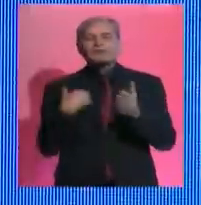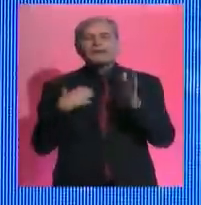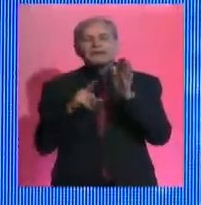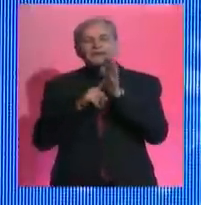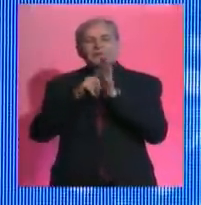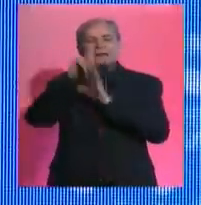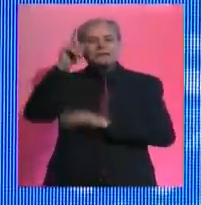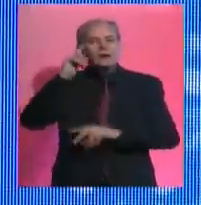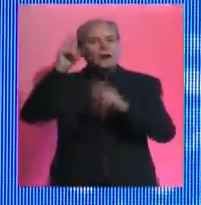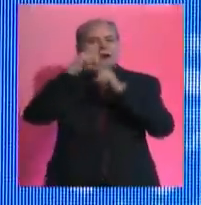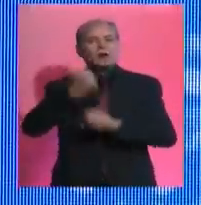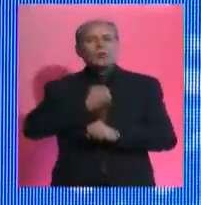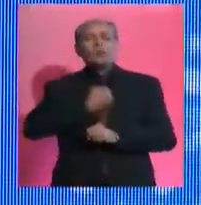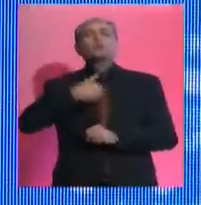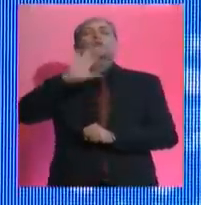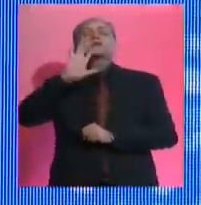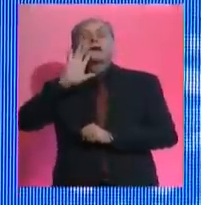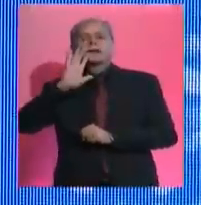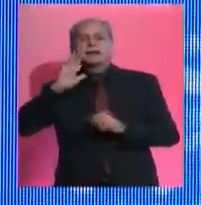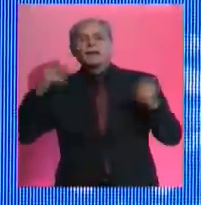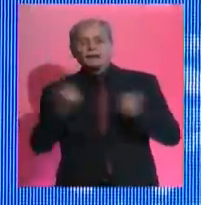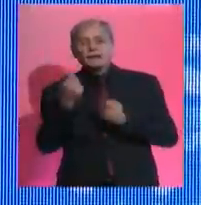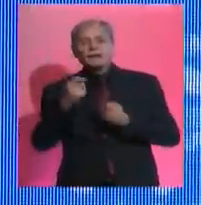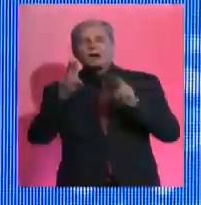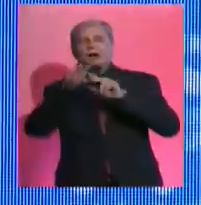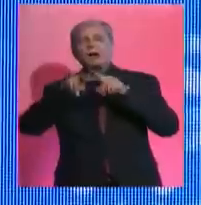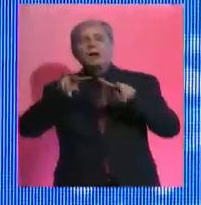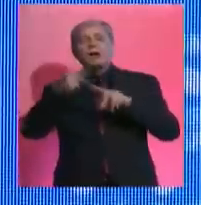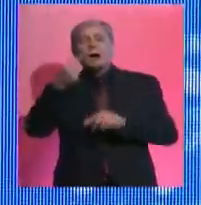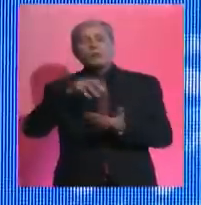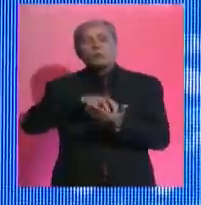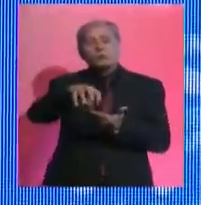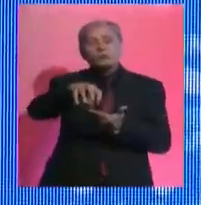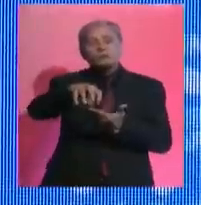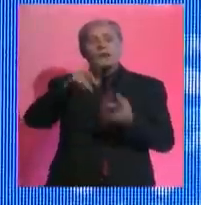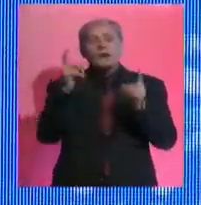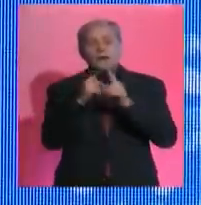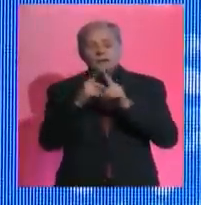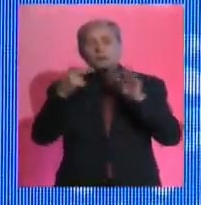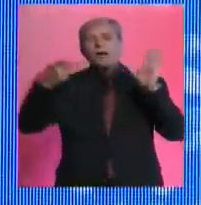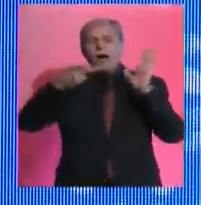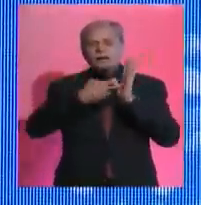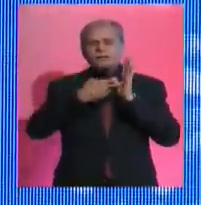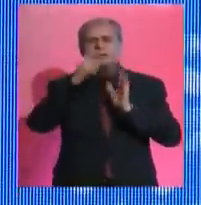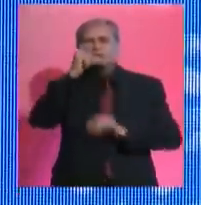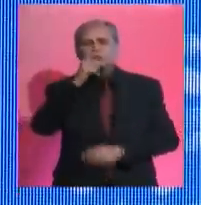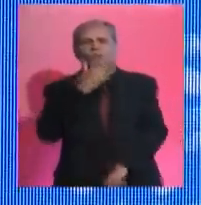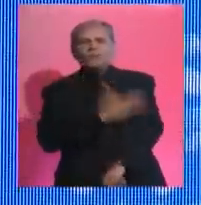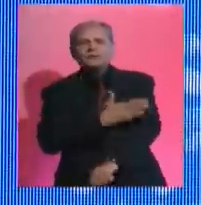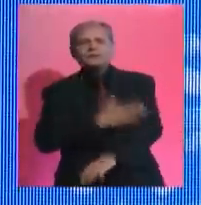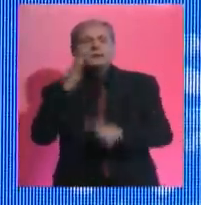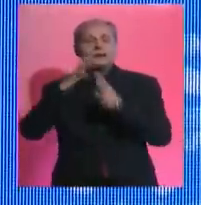endişesi taşımadan üretebilmesi nin kamu bütçesinin denetlenebilir ve şeffaf bir şekilde tüm